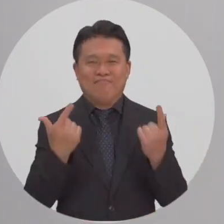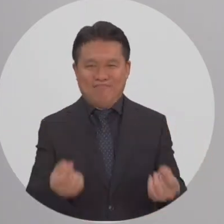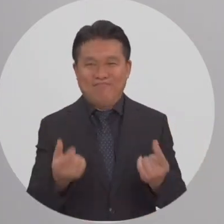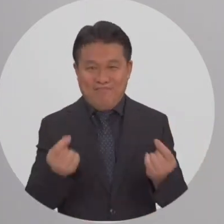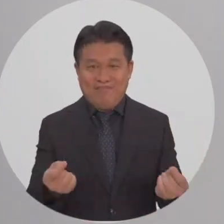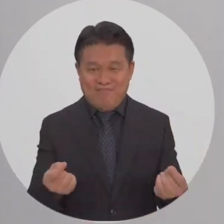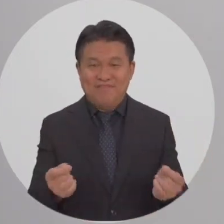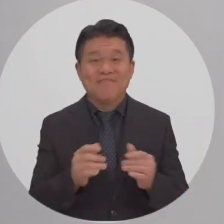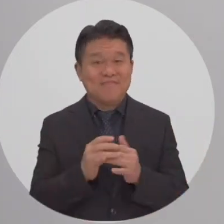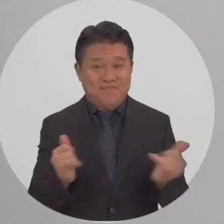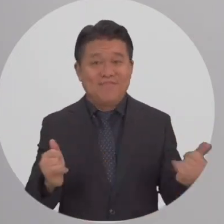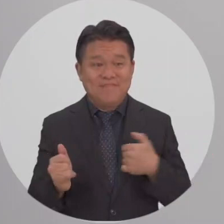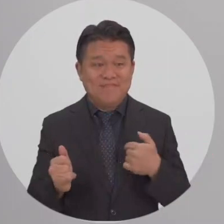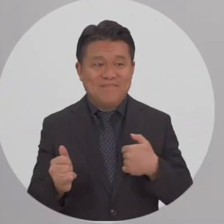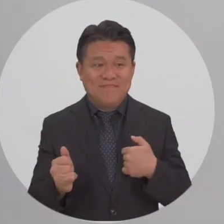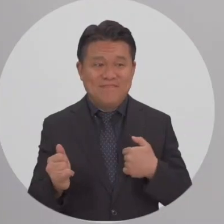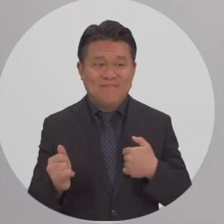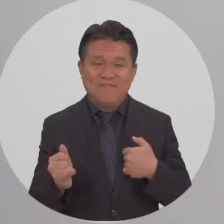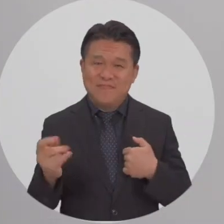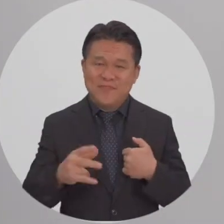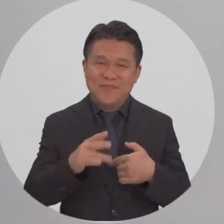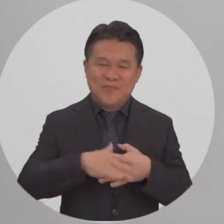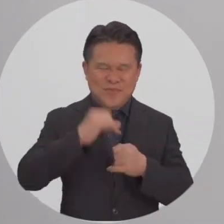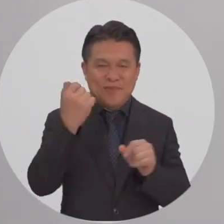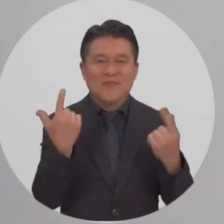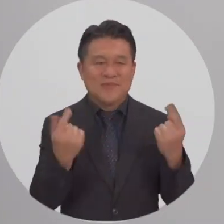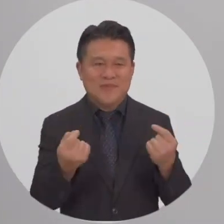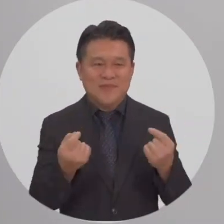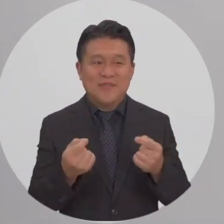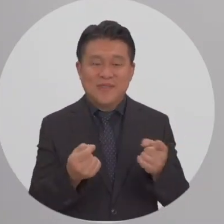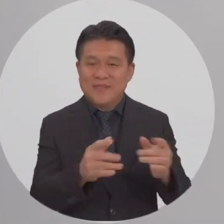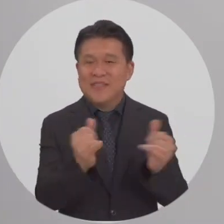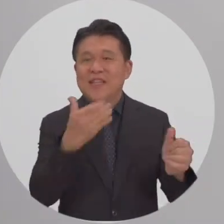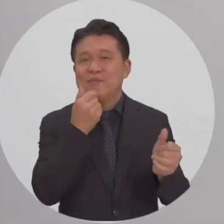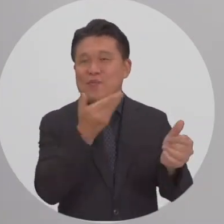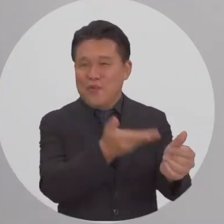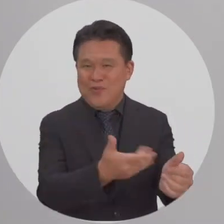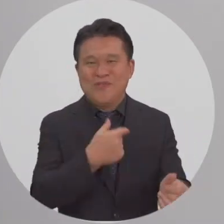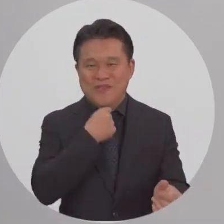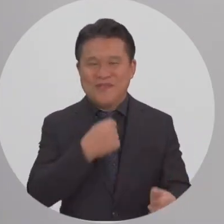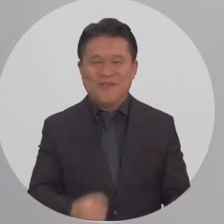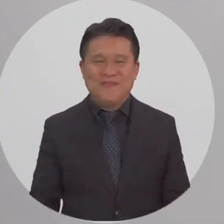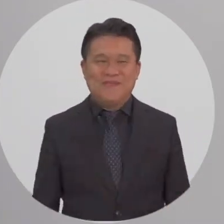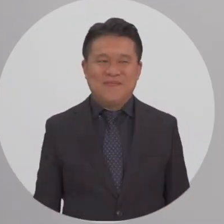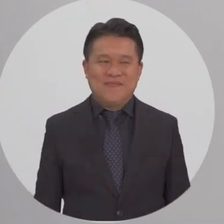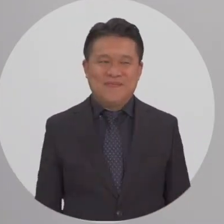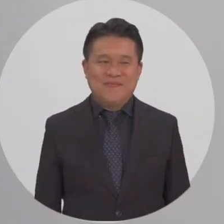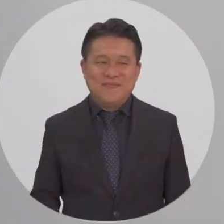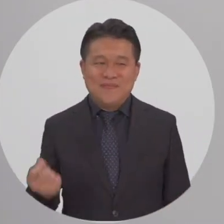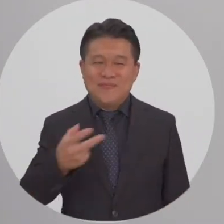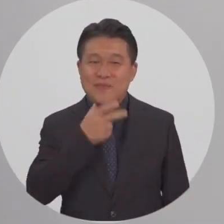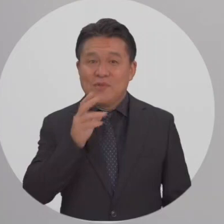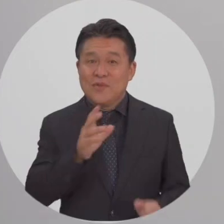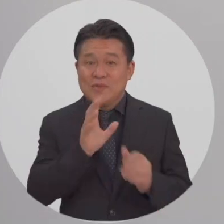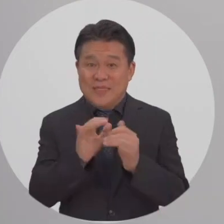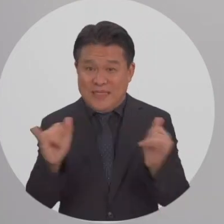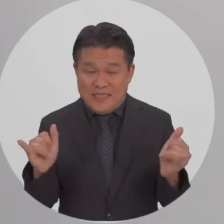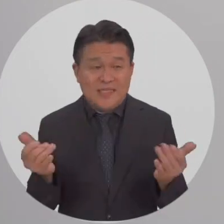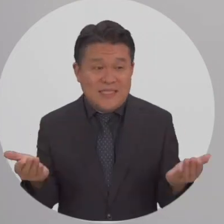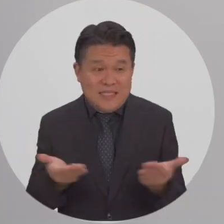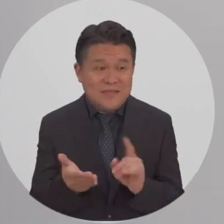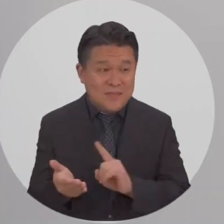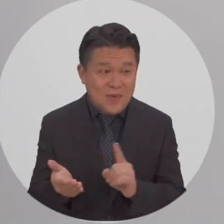손자와 같은 역할 혹은 손발이 되어 그들에게 행복을 주고 싶습니다. 그리고 요양보호사